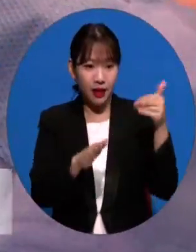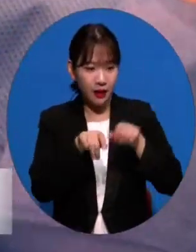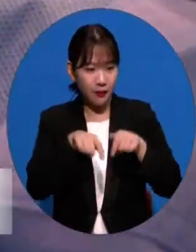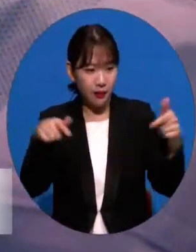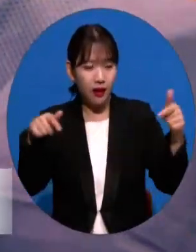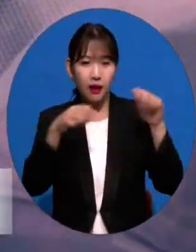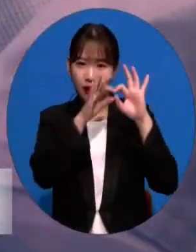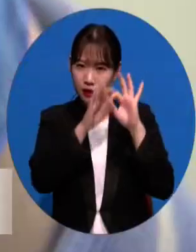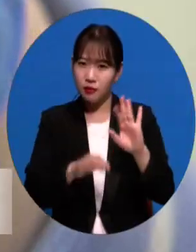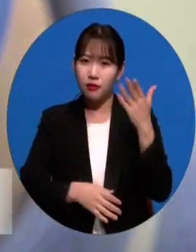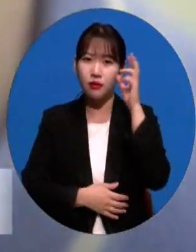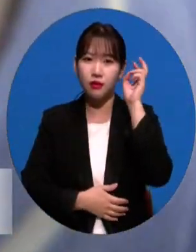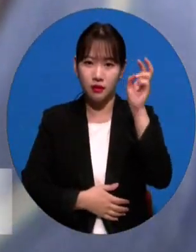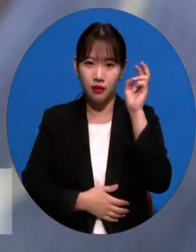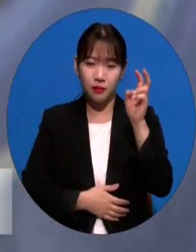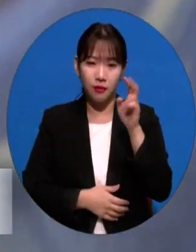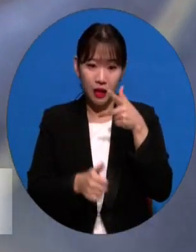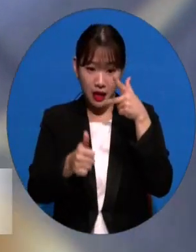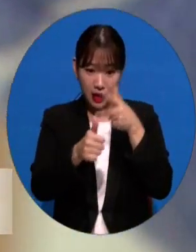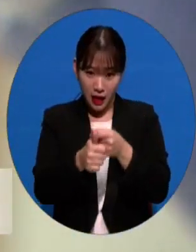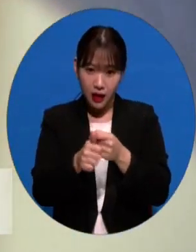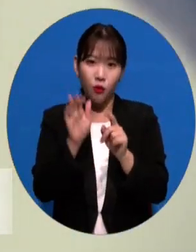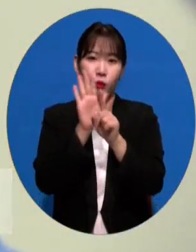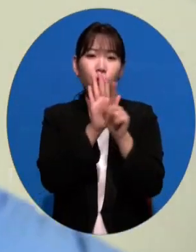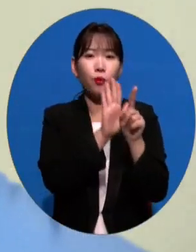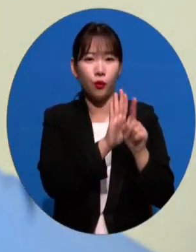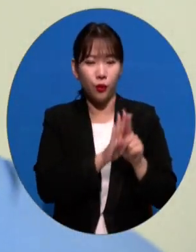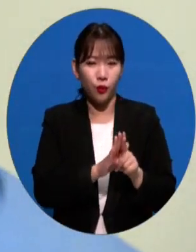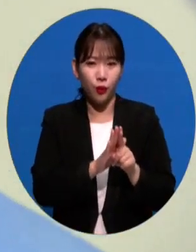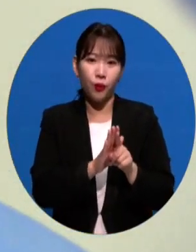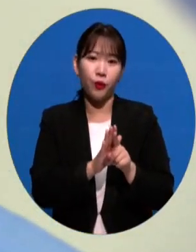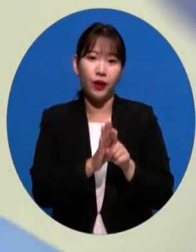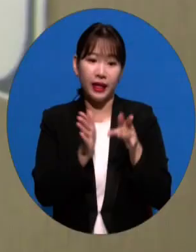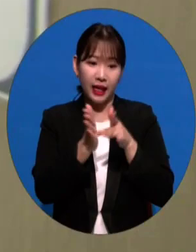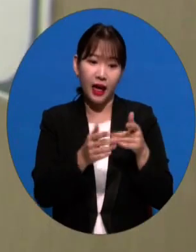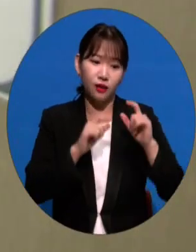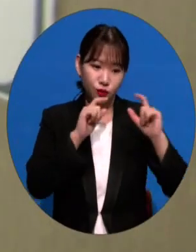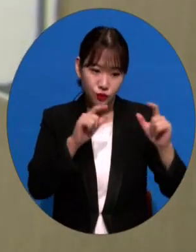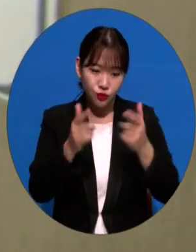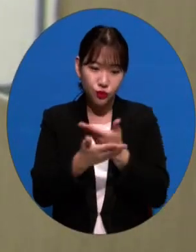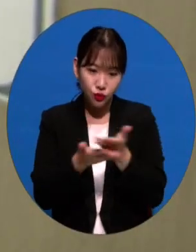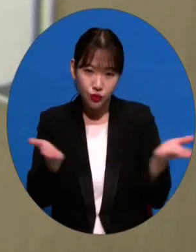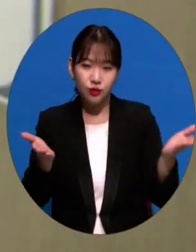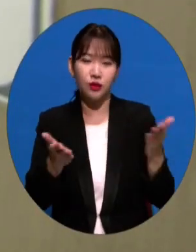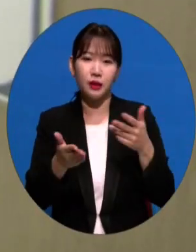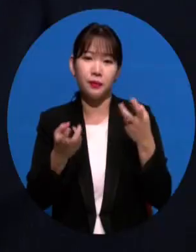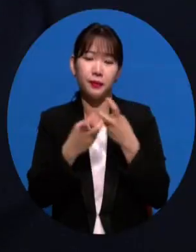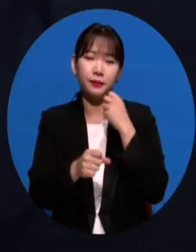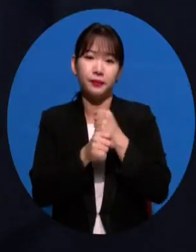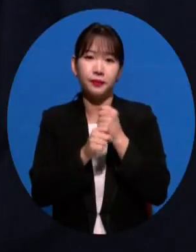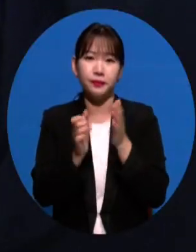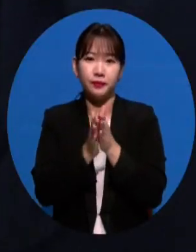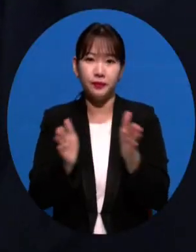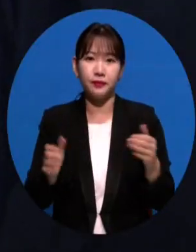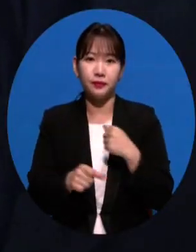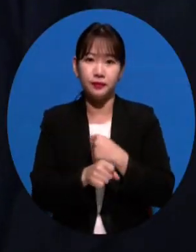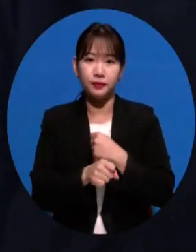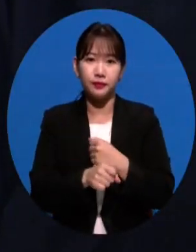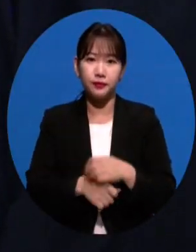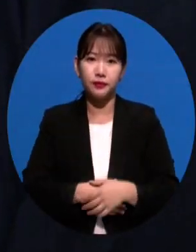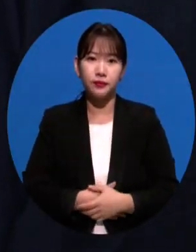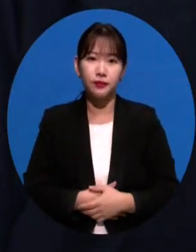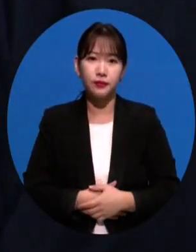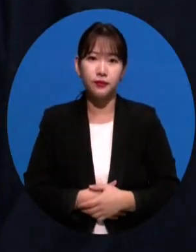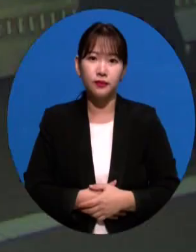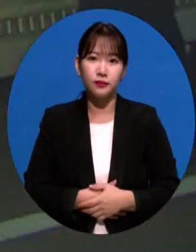확산세가 계속될 것으로 보고 백신 접종 홍보와 치료제 처방 확대 등 대책 마련에 나섰습니다. MBC 뉴스